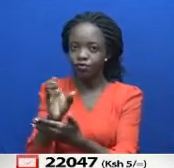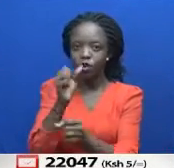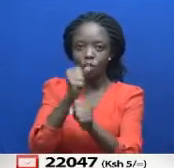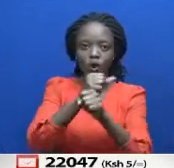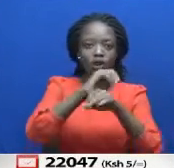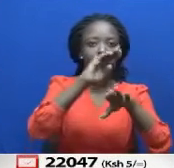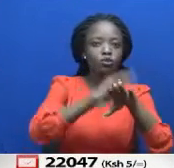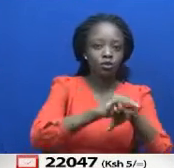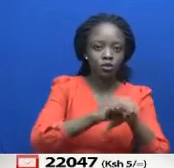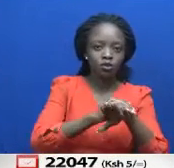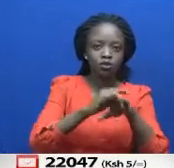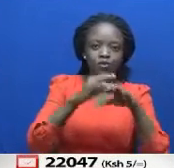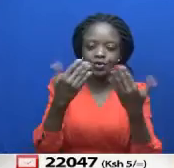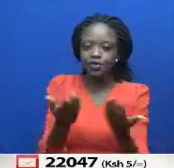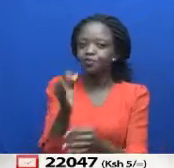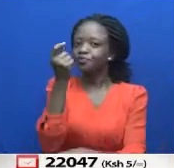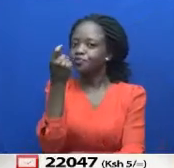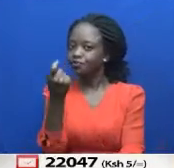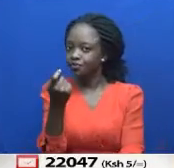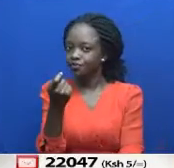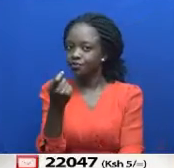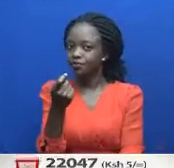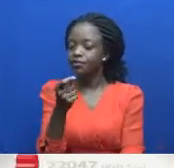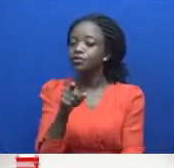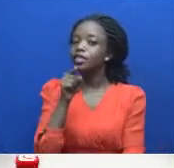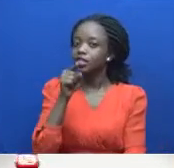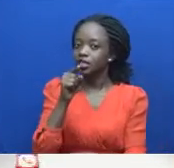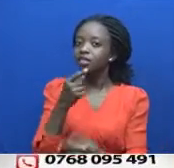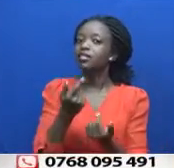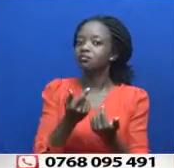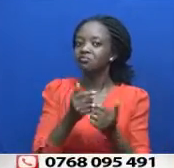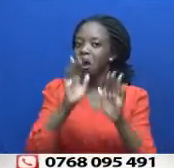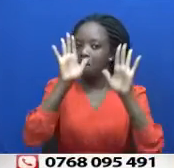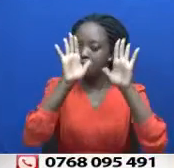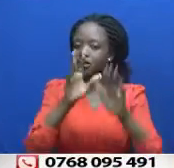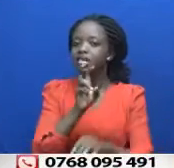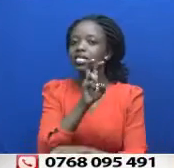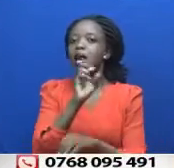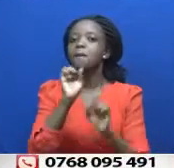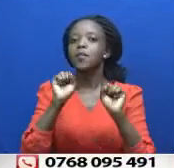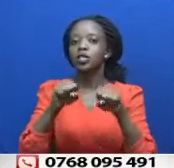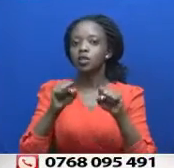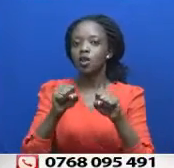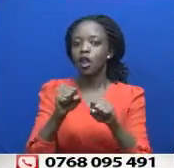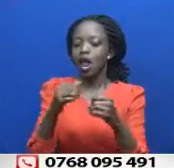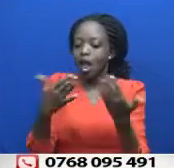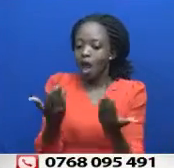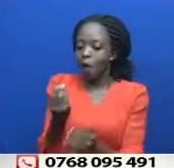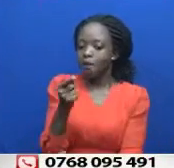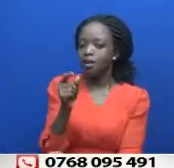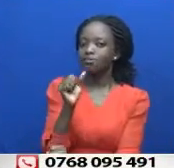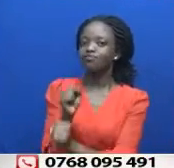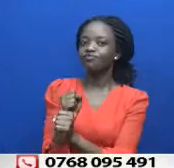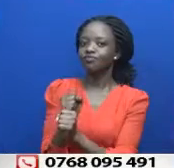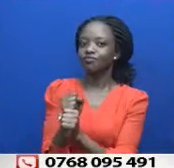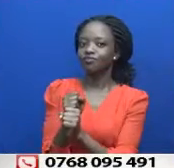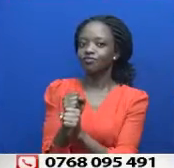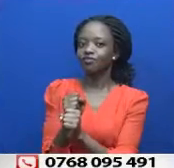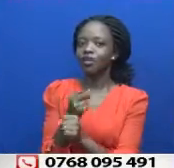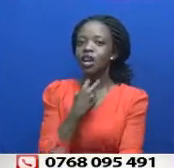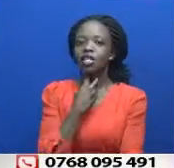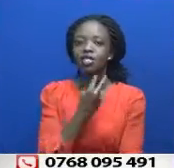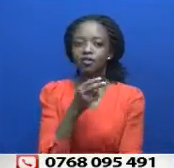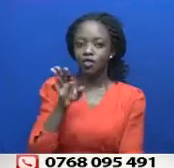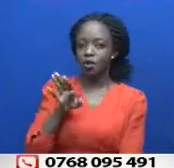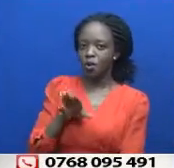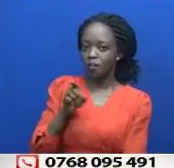mzuri, hata kama ni pesa kidogo, definitely impact itaonekana mahali ambapo hiyo pesa imefanya kazi. Na ni sauti ya kike, na